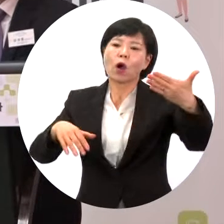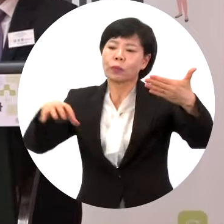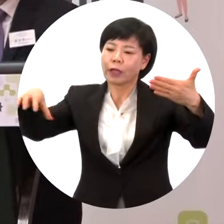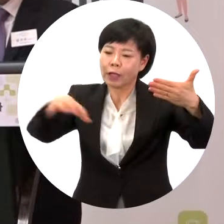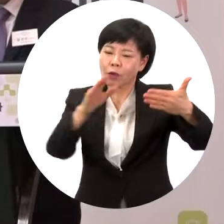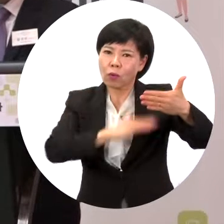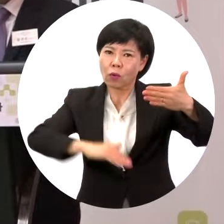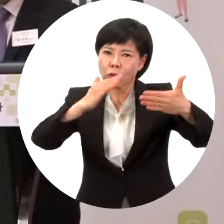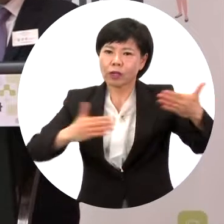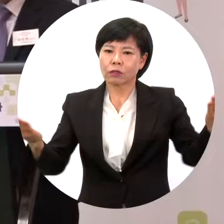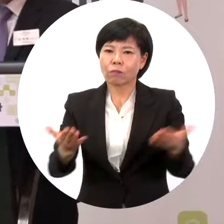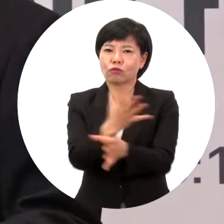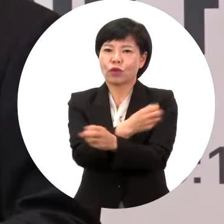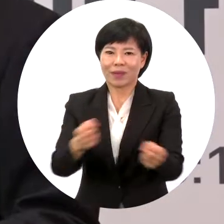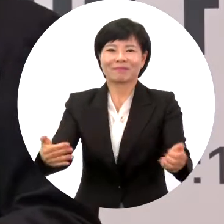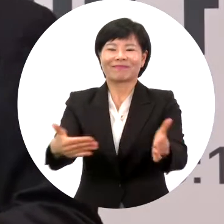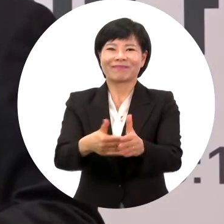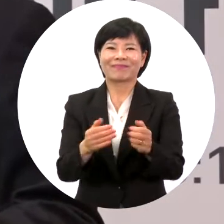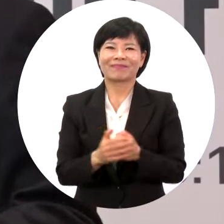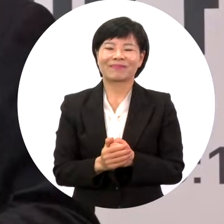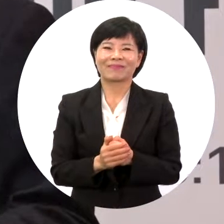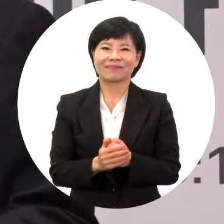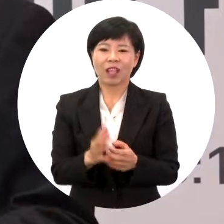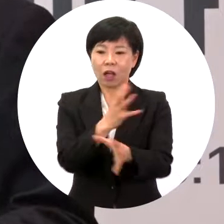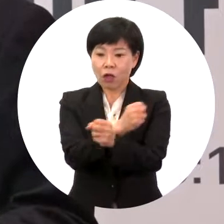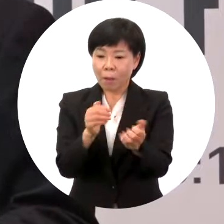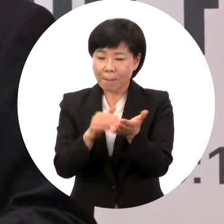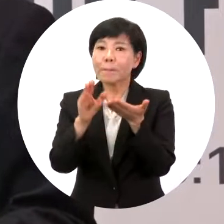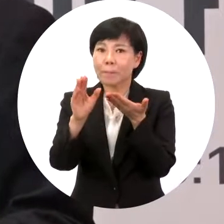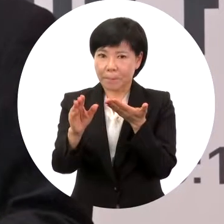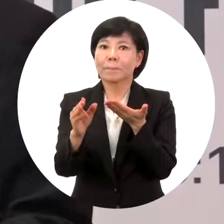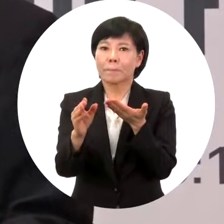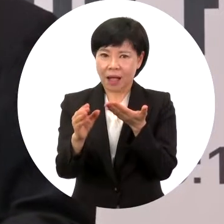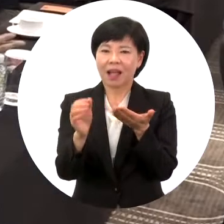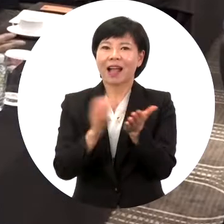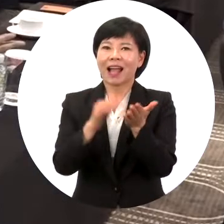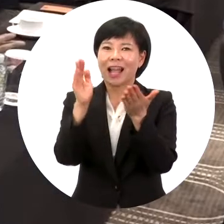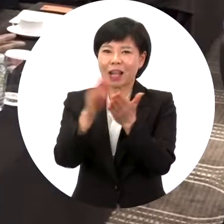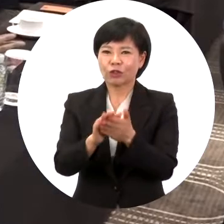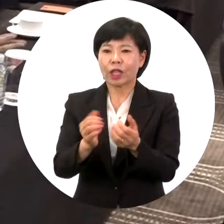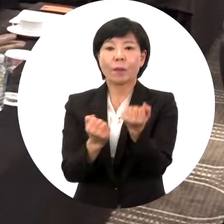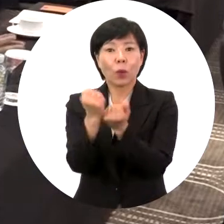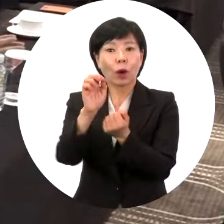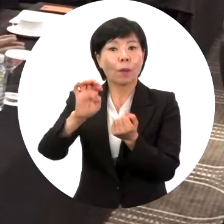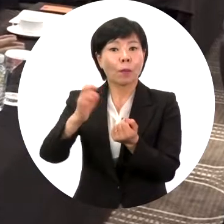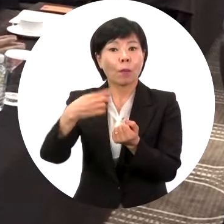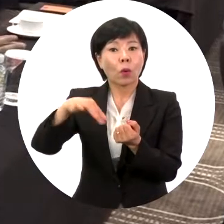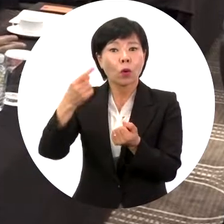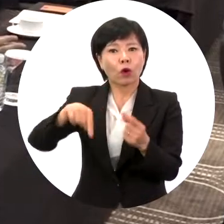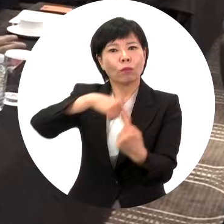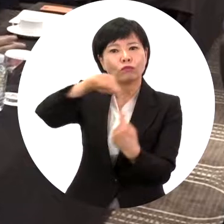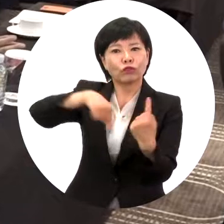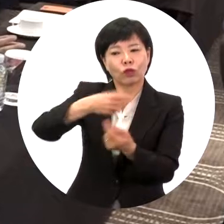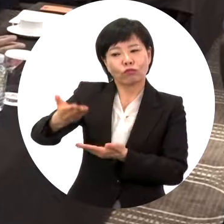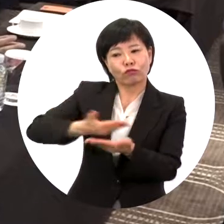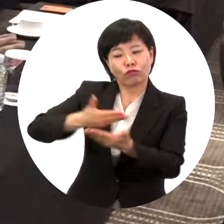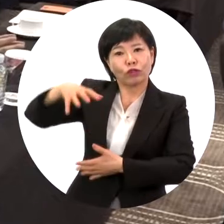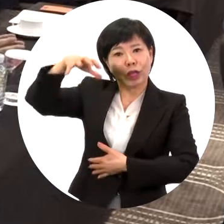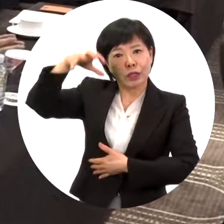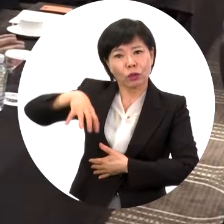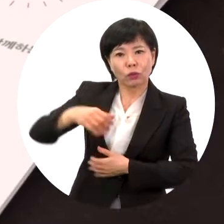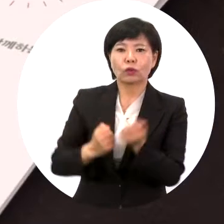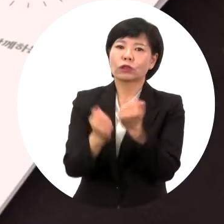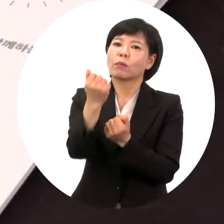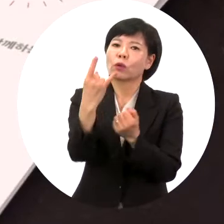9개 기관과 업무 협약을 체결했습니다. 협약 이후 상장 기업 육성 포럼 운영, 한국거래소와 기술특례